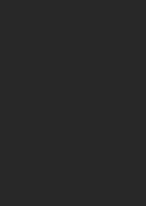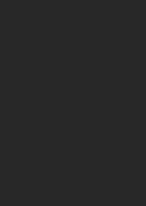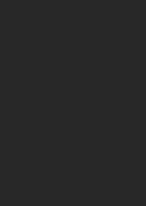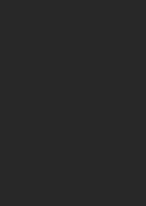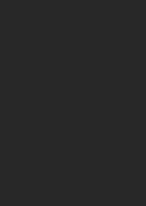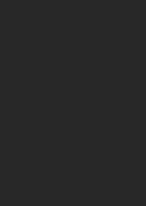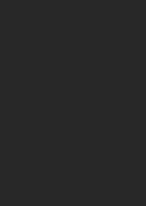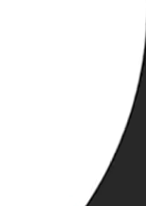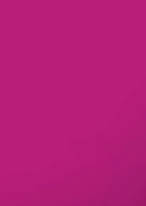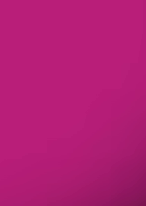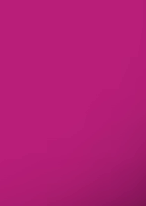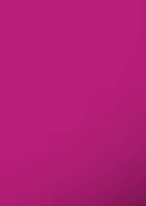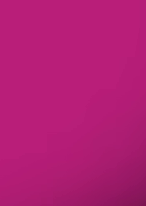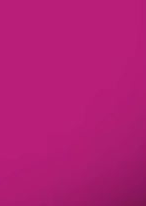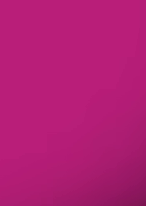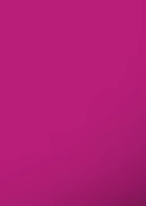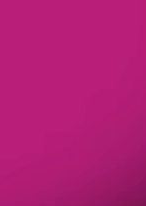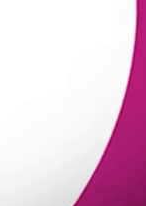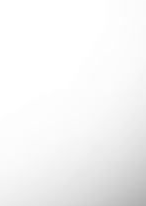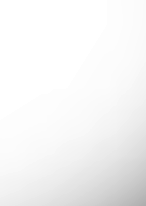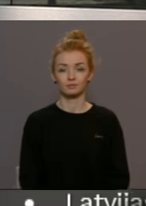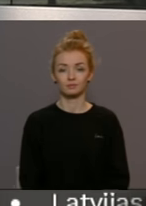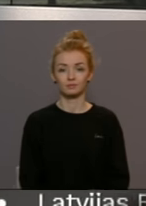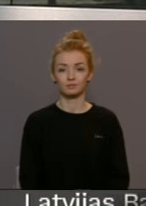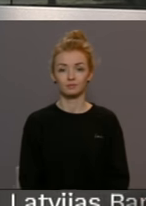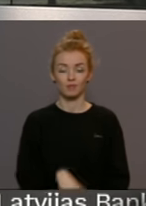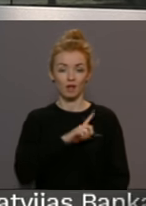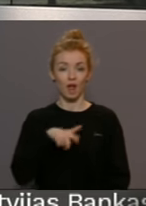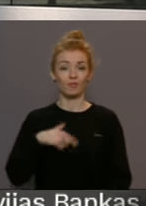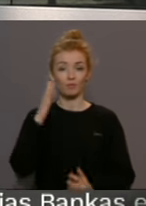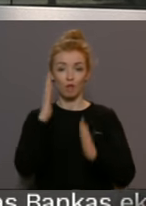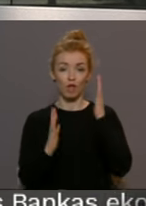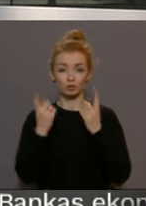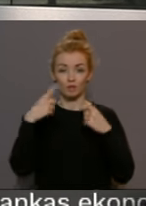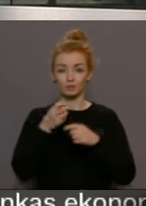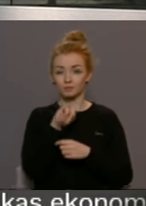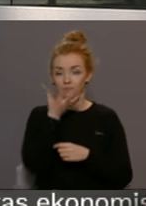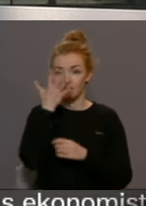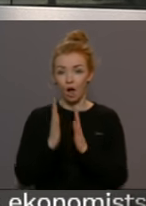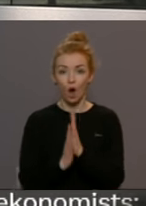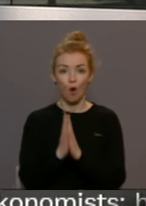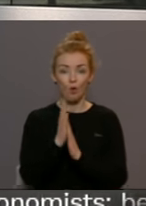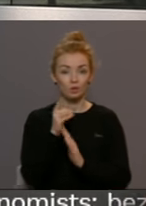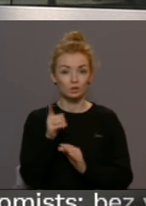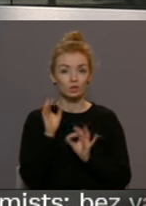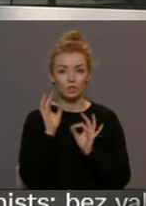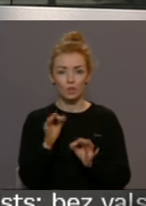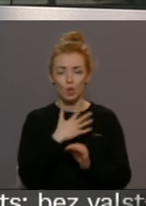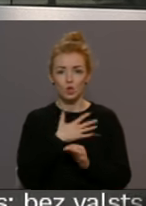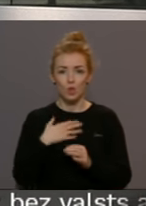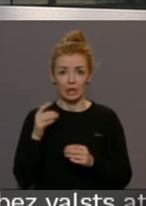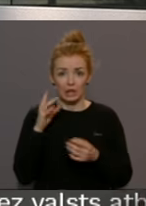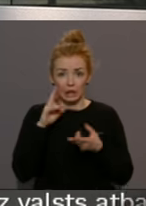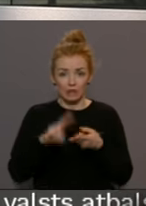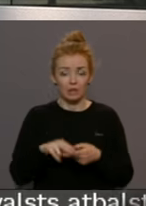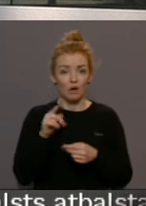Re, viss ēters ir te! Latvijas mežos pašlaik zied kāds augs, kurš izrādās ir tik indīgs, ka